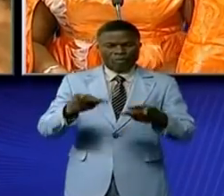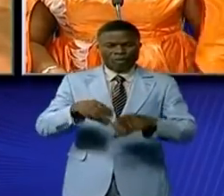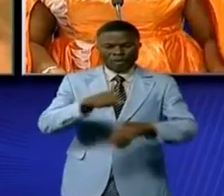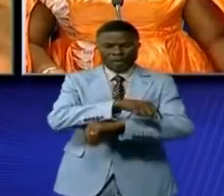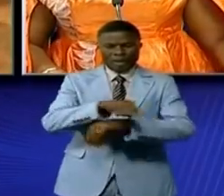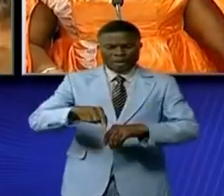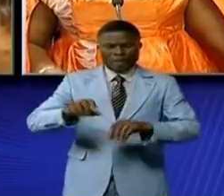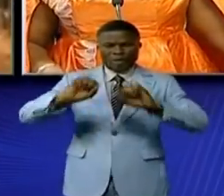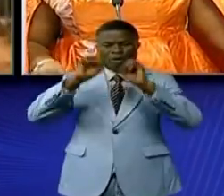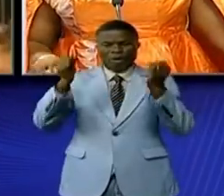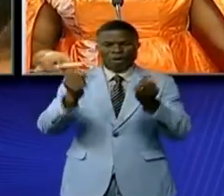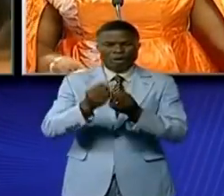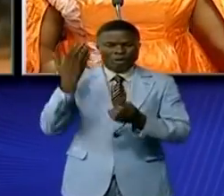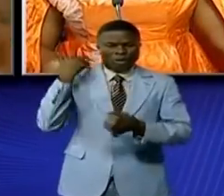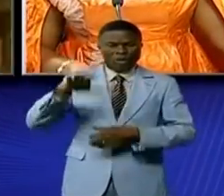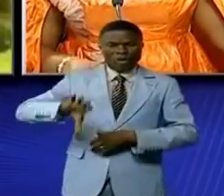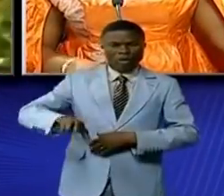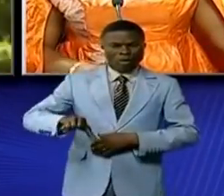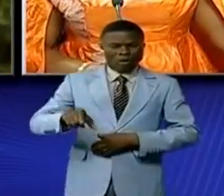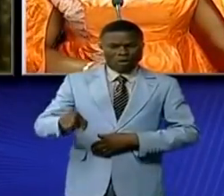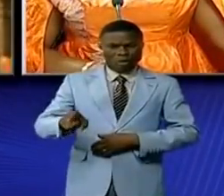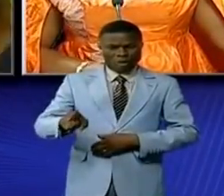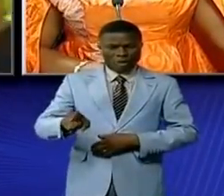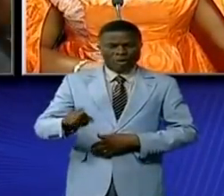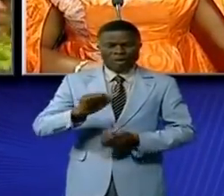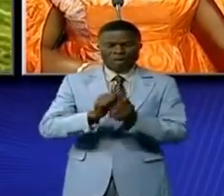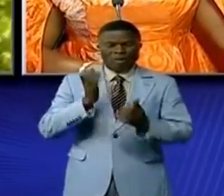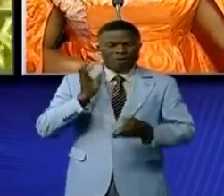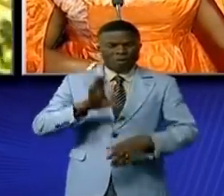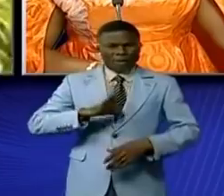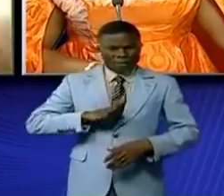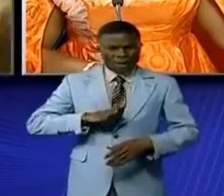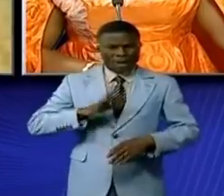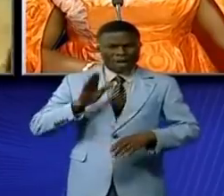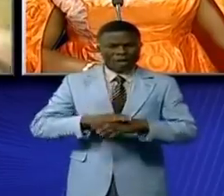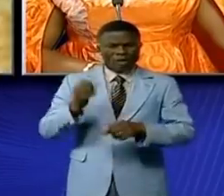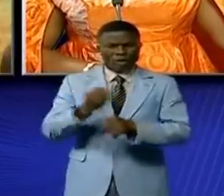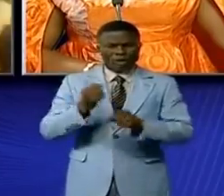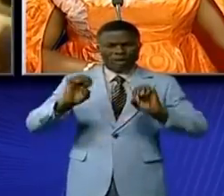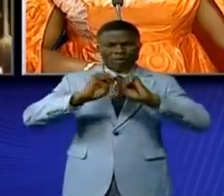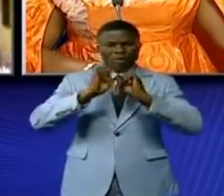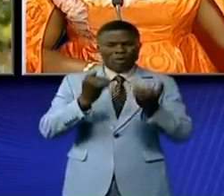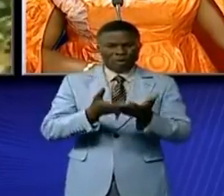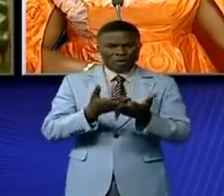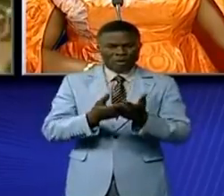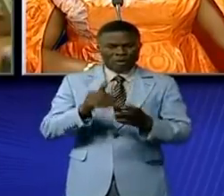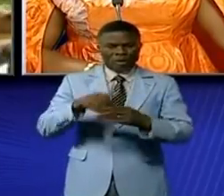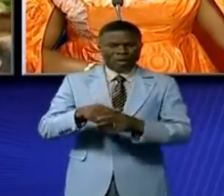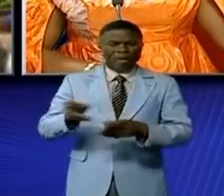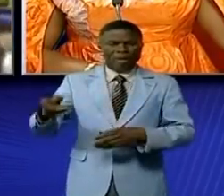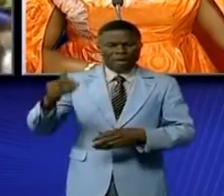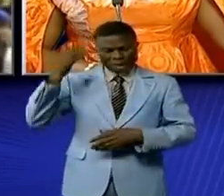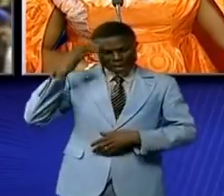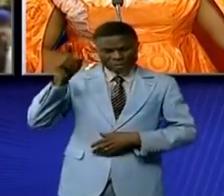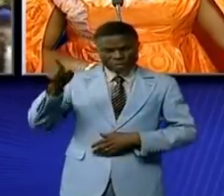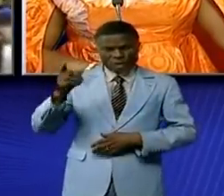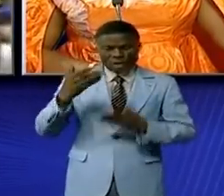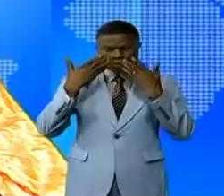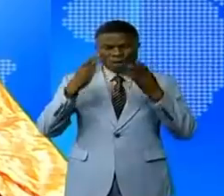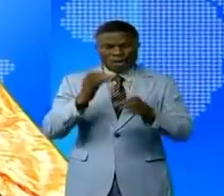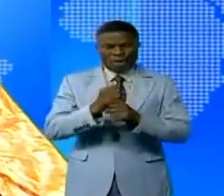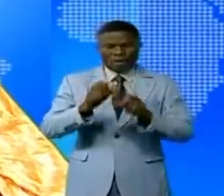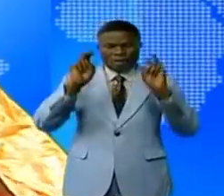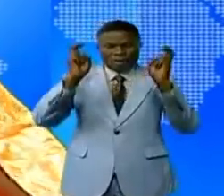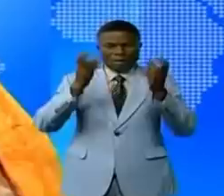régie des eaux, une promiscuité qui met à mal le fonctionnement de cette entreprise dans ce coin de la République. Voilà pour les